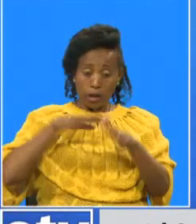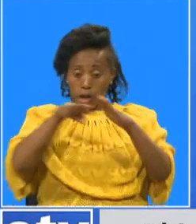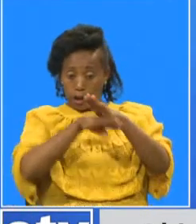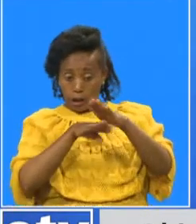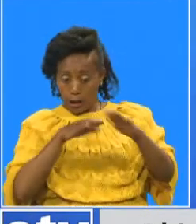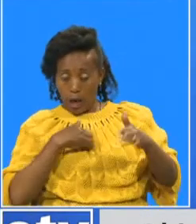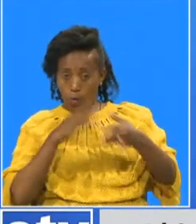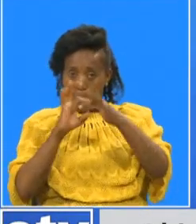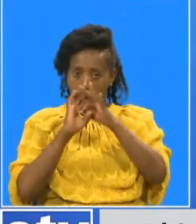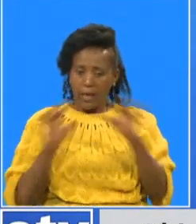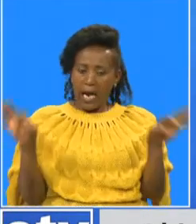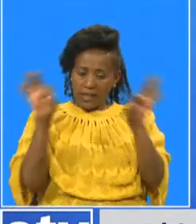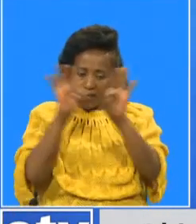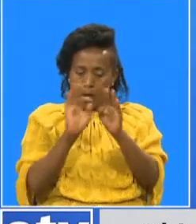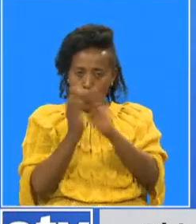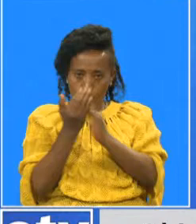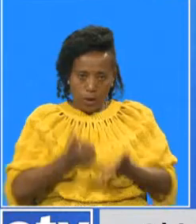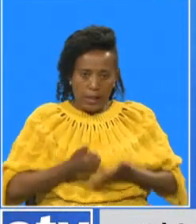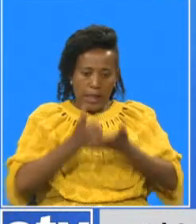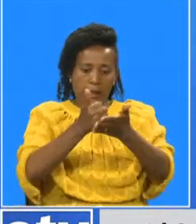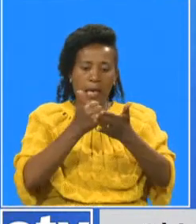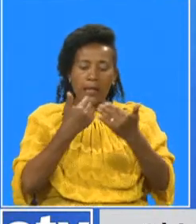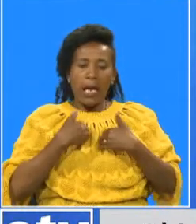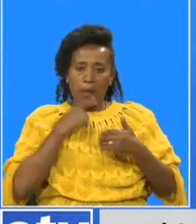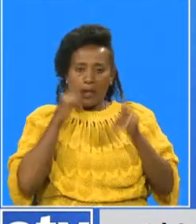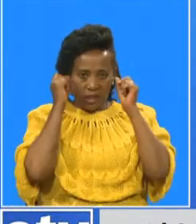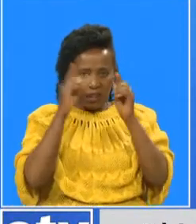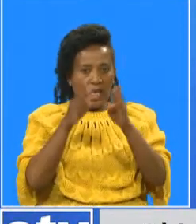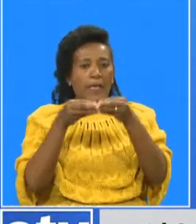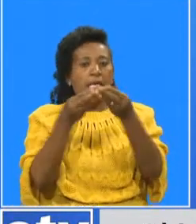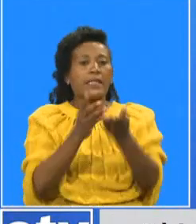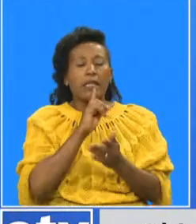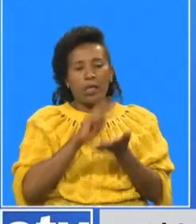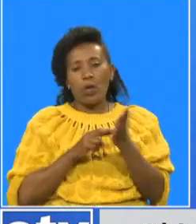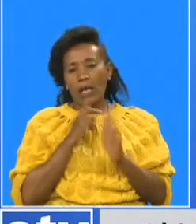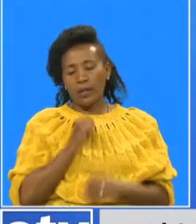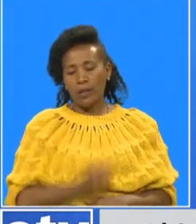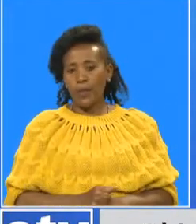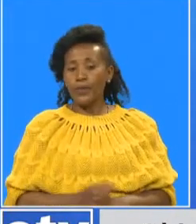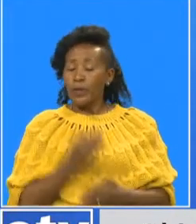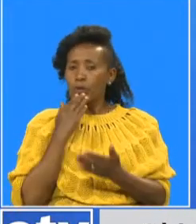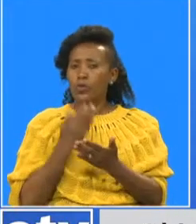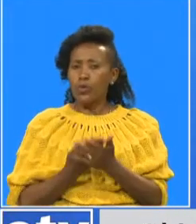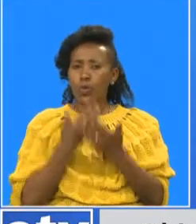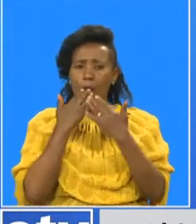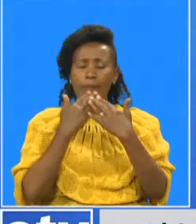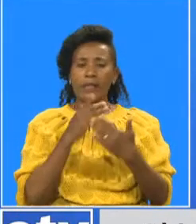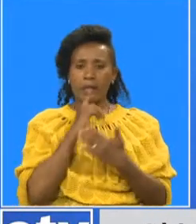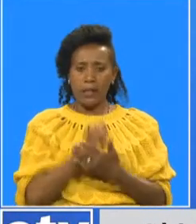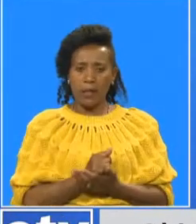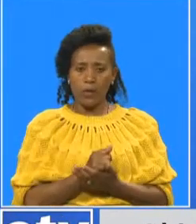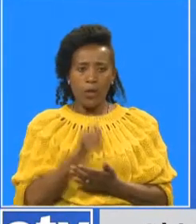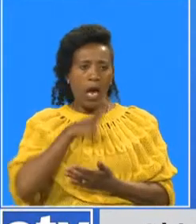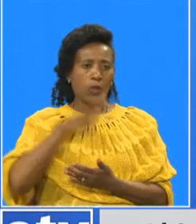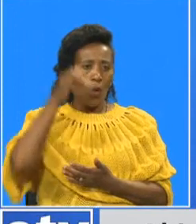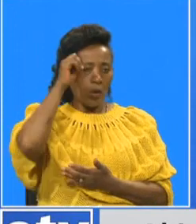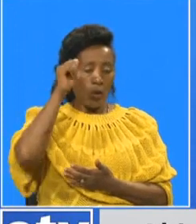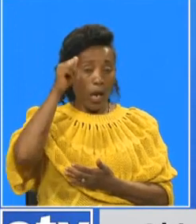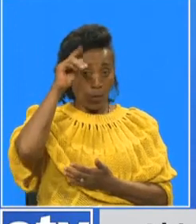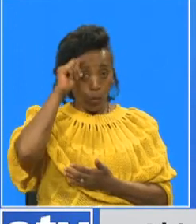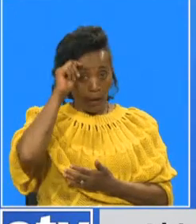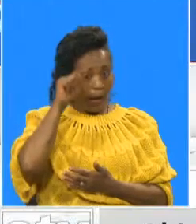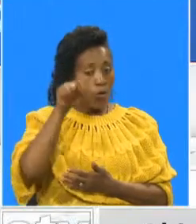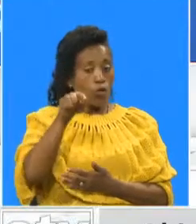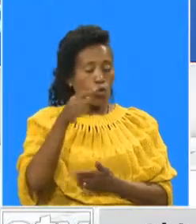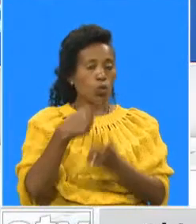ያሉ ማህበራት አስፈላጊውን የሆነ ገዛ ማድረግ እንዳለባቸው ግንዛቤ እየሰጠን ያለ ነው ማለት ነው። ጥሩ አመሰግናለሁ አቶ አያሌው። አቶ